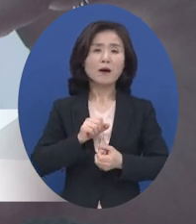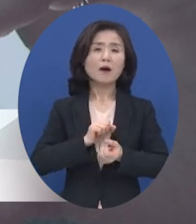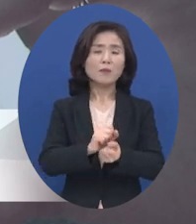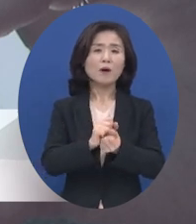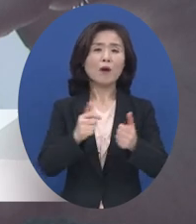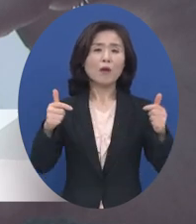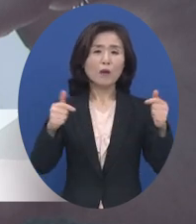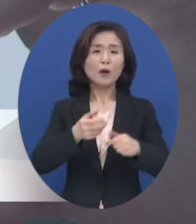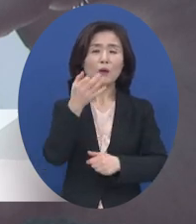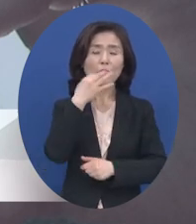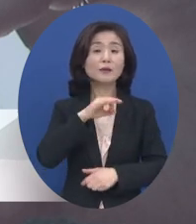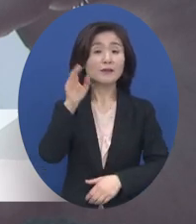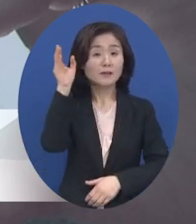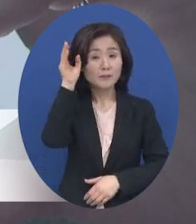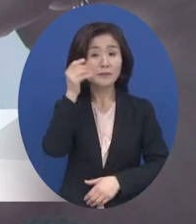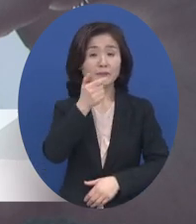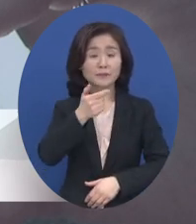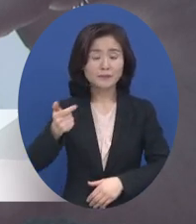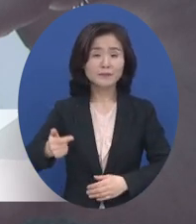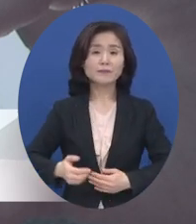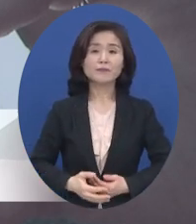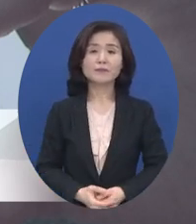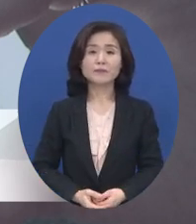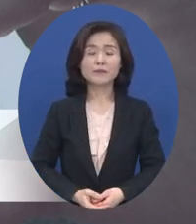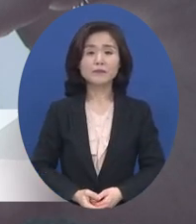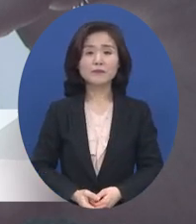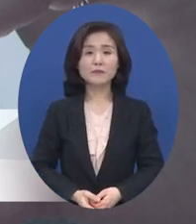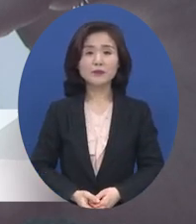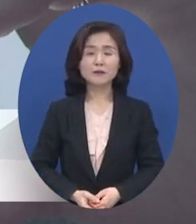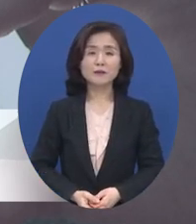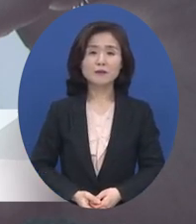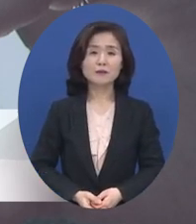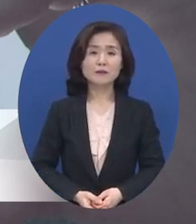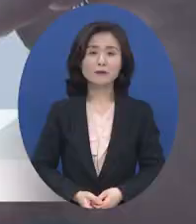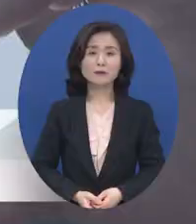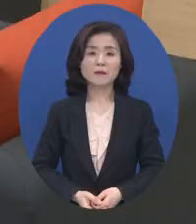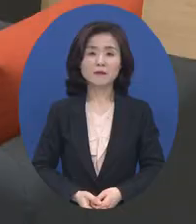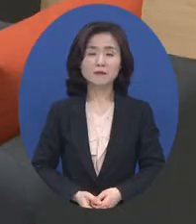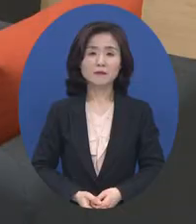효과를 낼 것으로 기대됩니다 최창수 기자가 취재했습니다